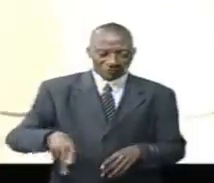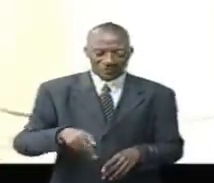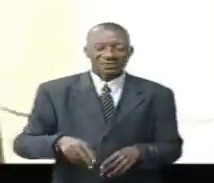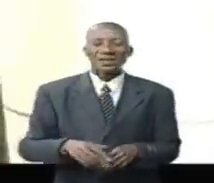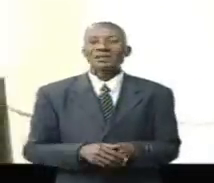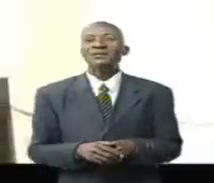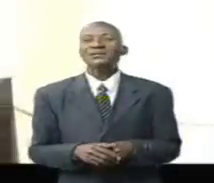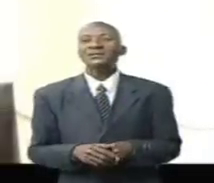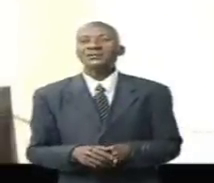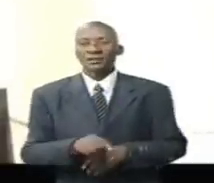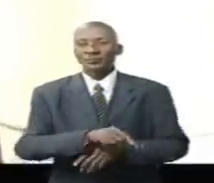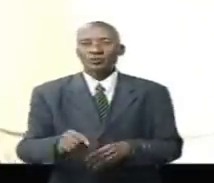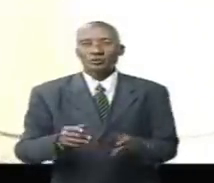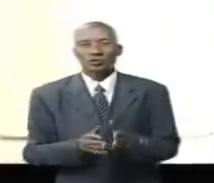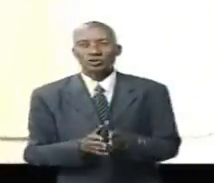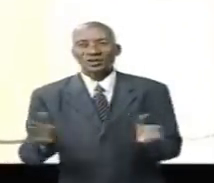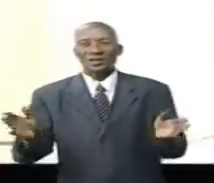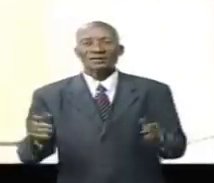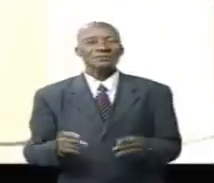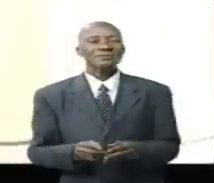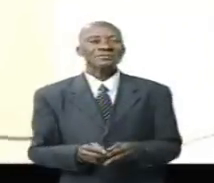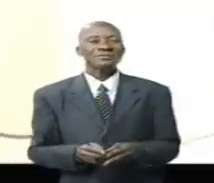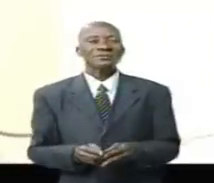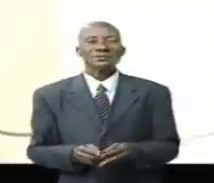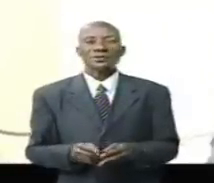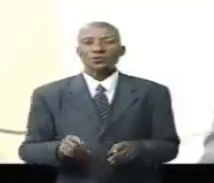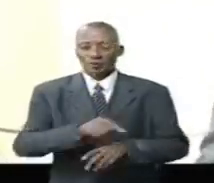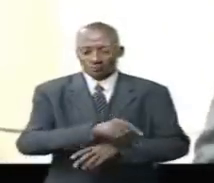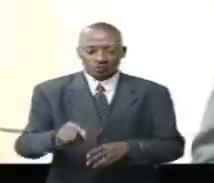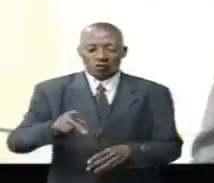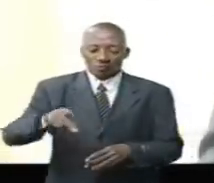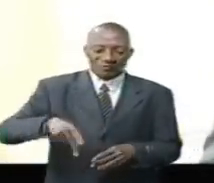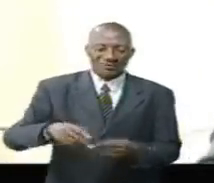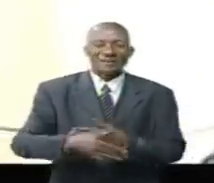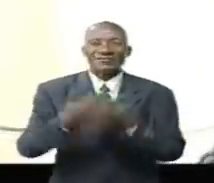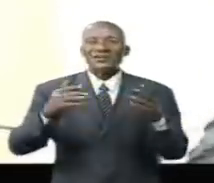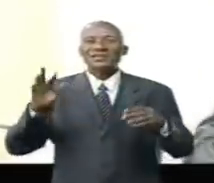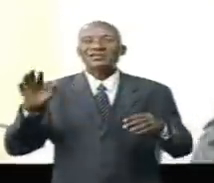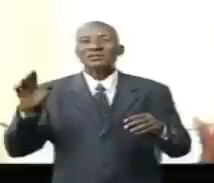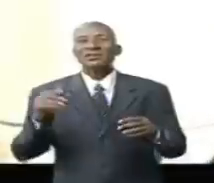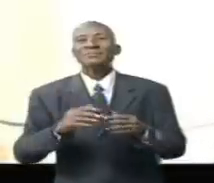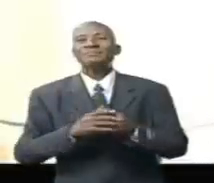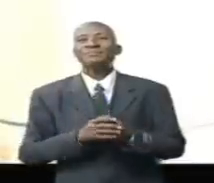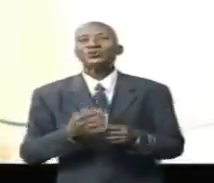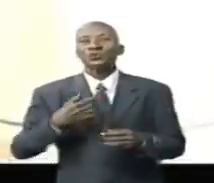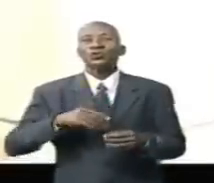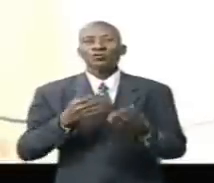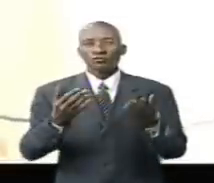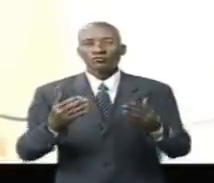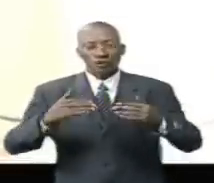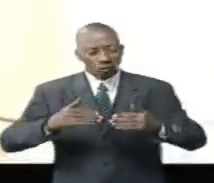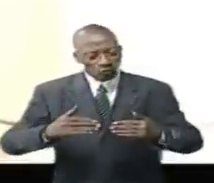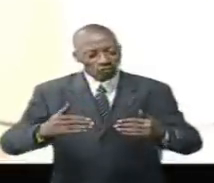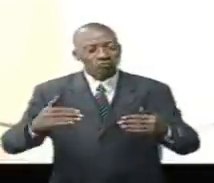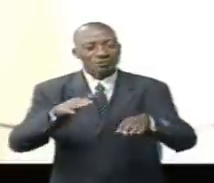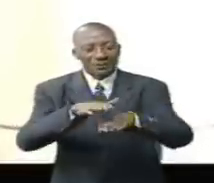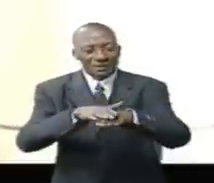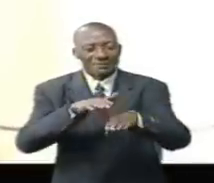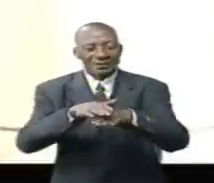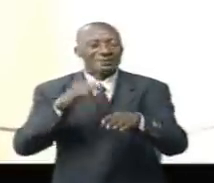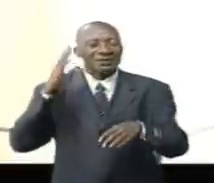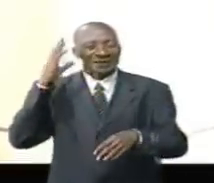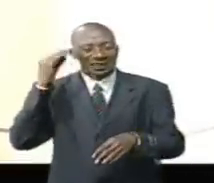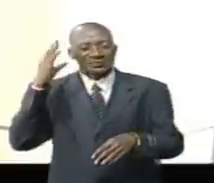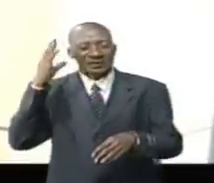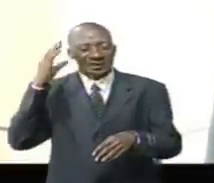et la direction provinciale de Kinshasa. Mais nous voulons étendre progressivement cette expérience à